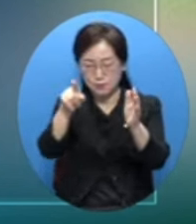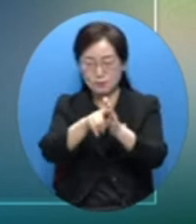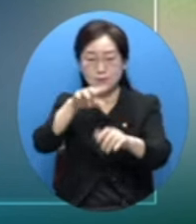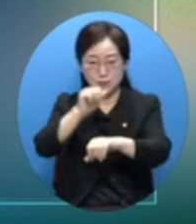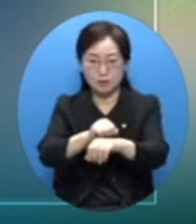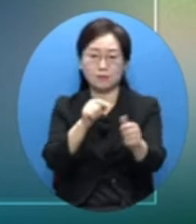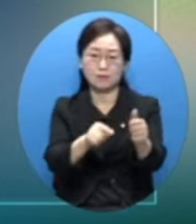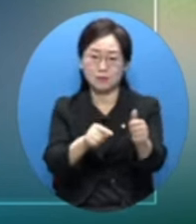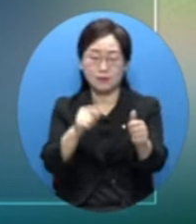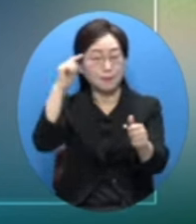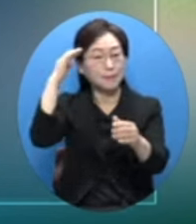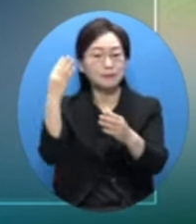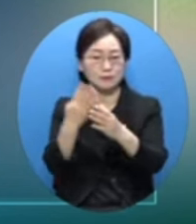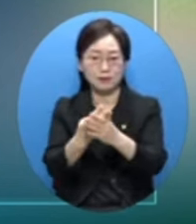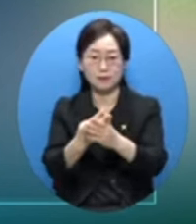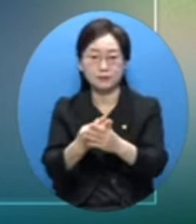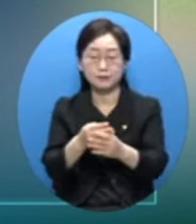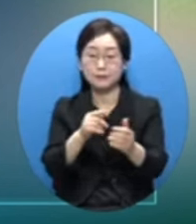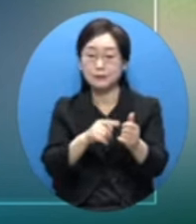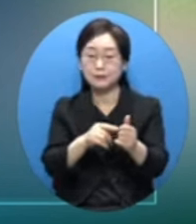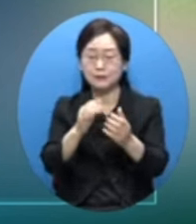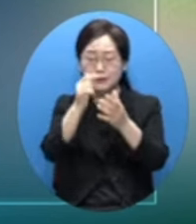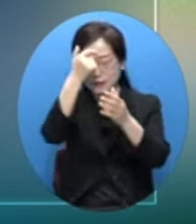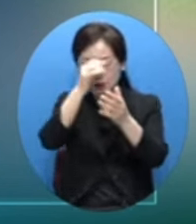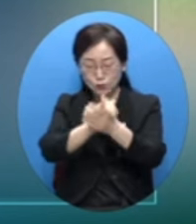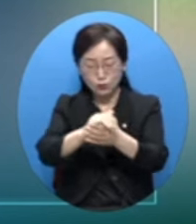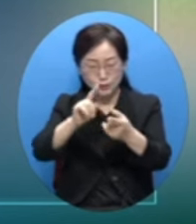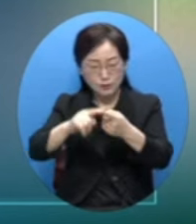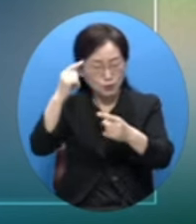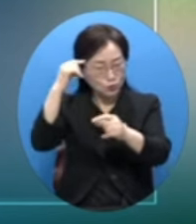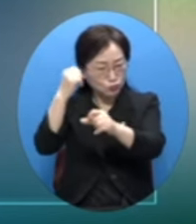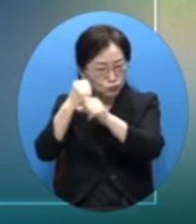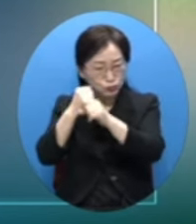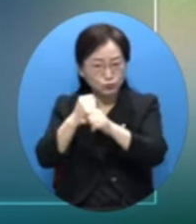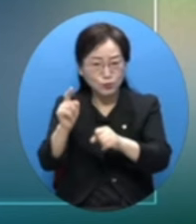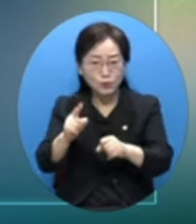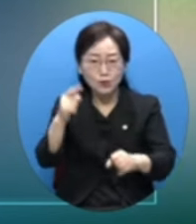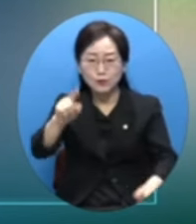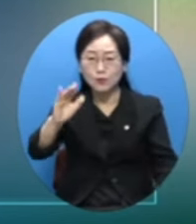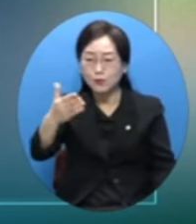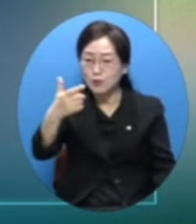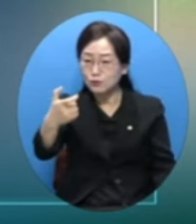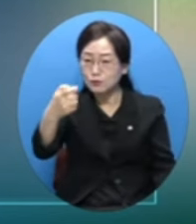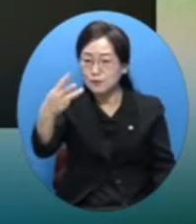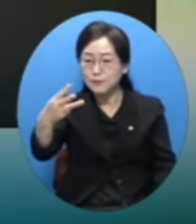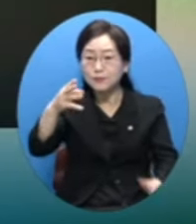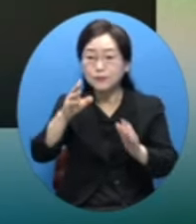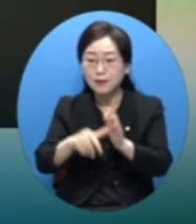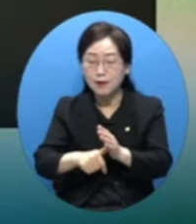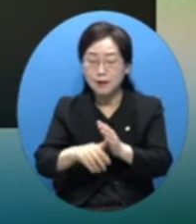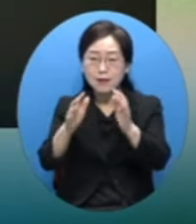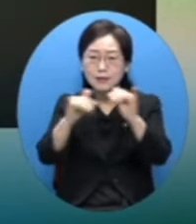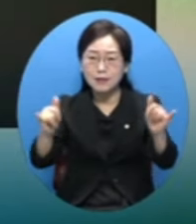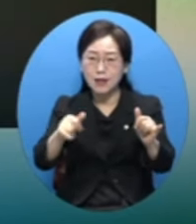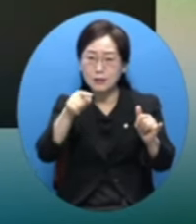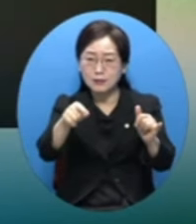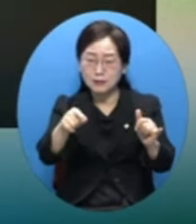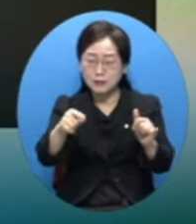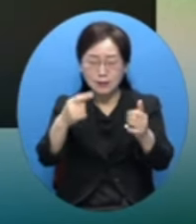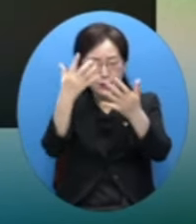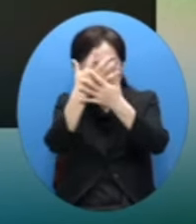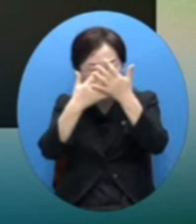그런데 이분이 기도에 대해서 많은 연구를 했어요. 그가 1963년 인간 그 미지의